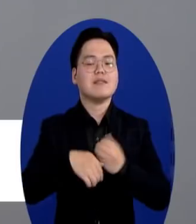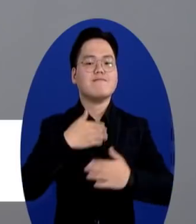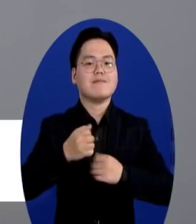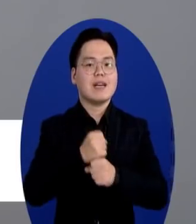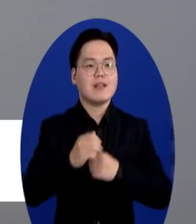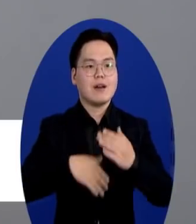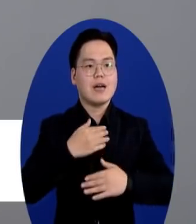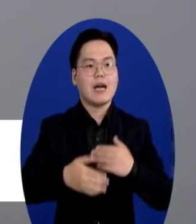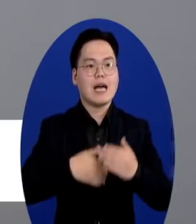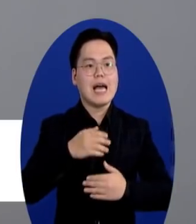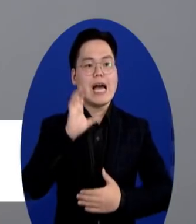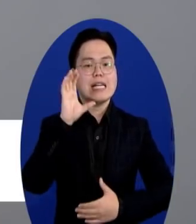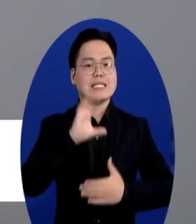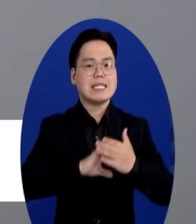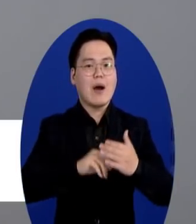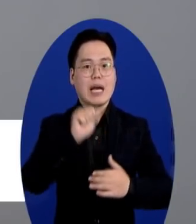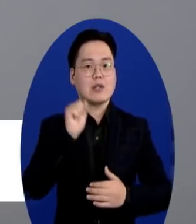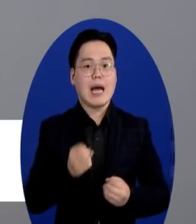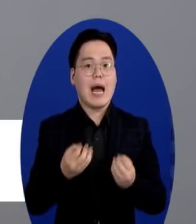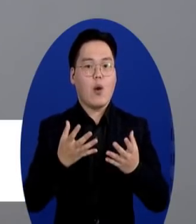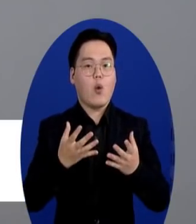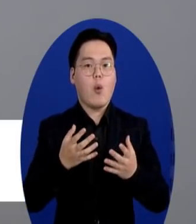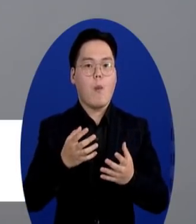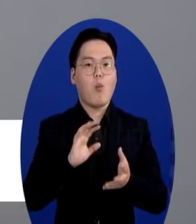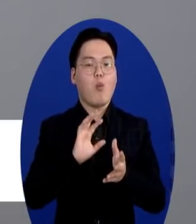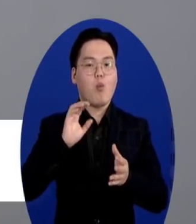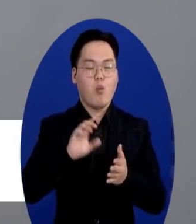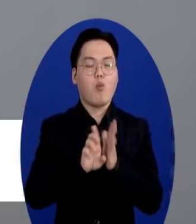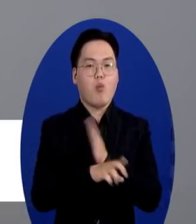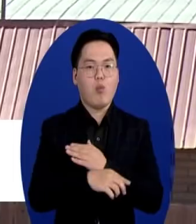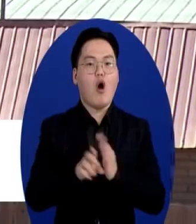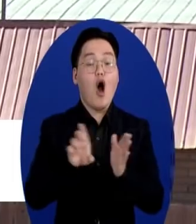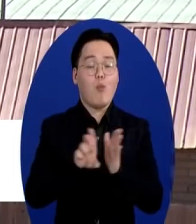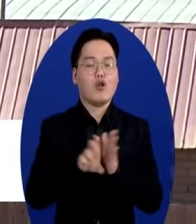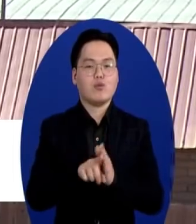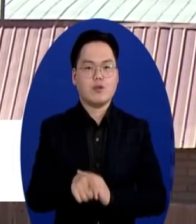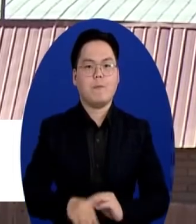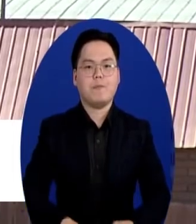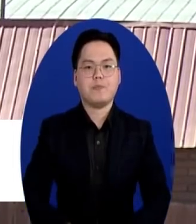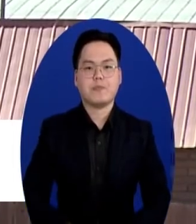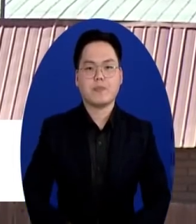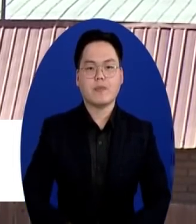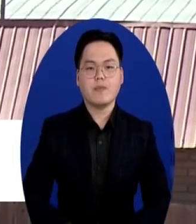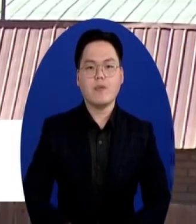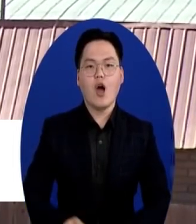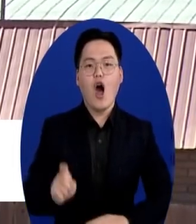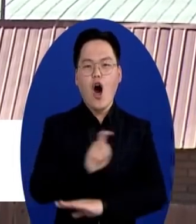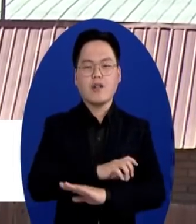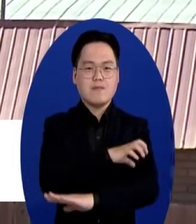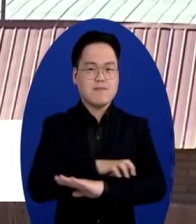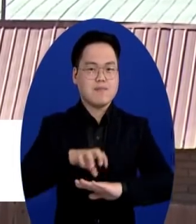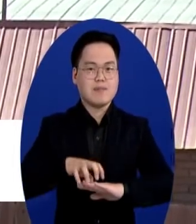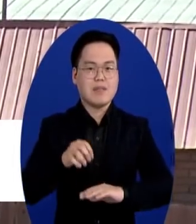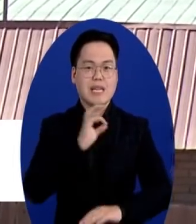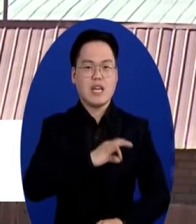урхаануудыг санхүүгийн хөд бол дутагдал оруулах байх юм боломжтой гэж тооцож ийм болгыг хэрэгжүүлж байгаа. Мөн энэ үеэр дийслэлийн гэр хорооллын